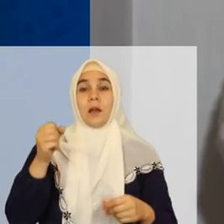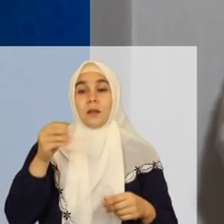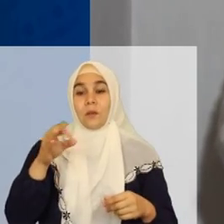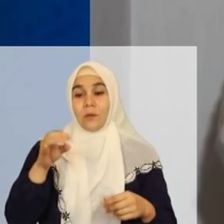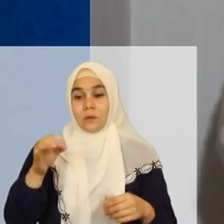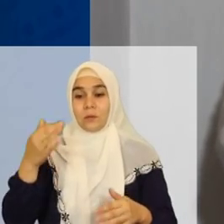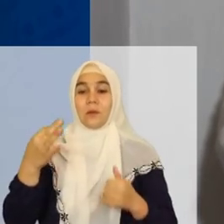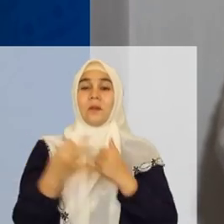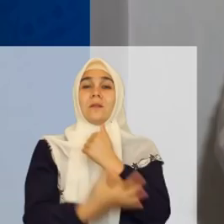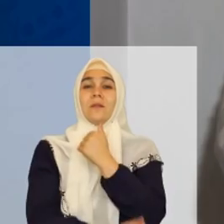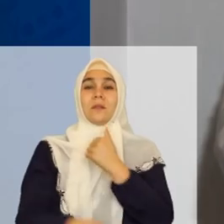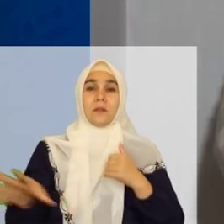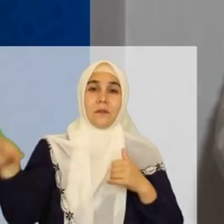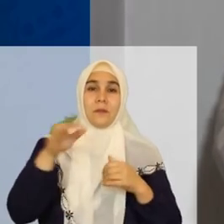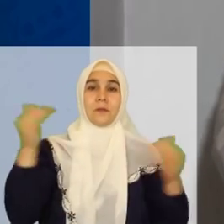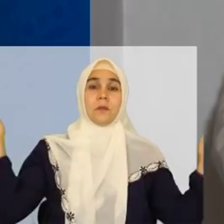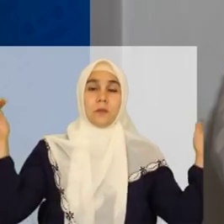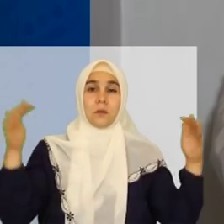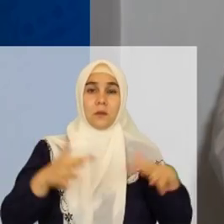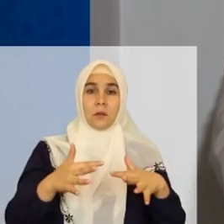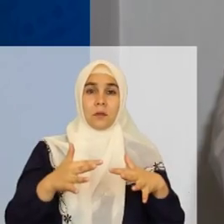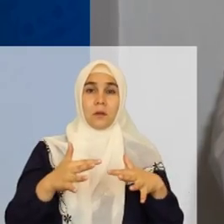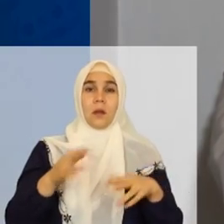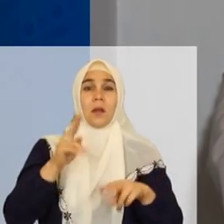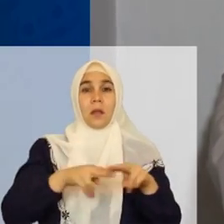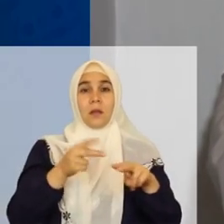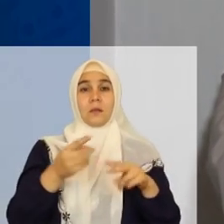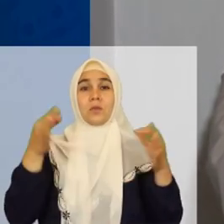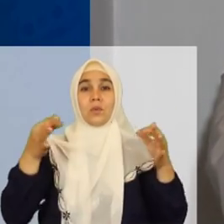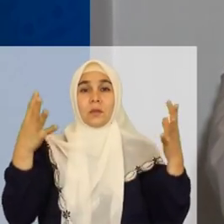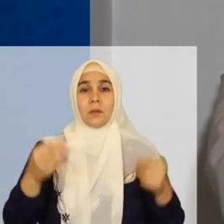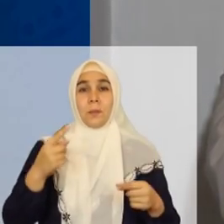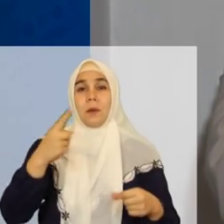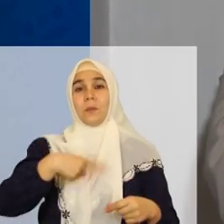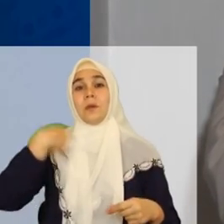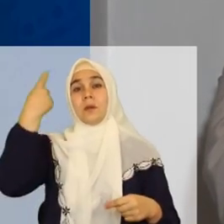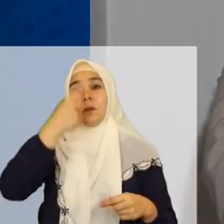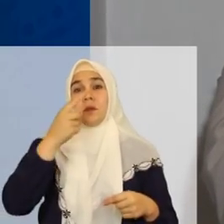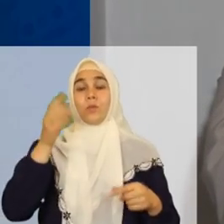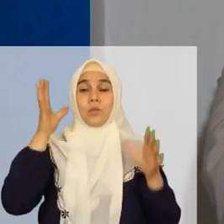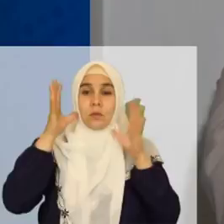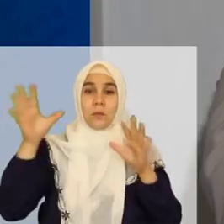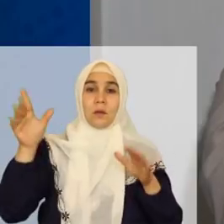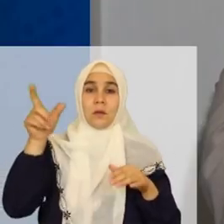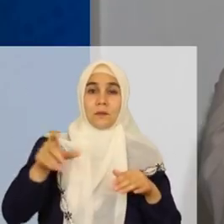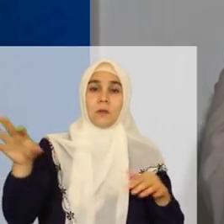tortib qiyomat qoyim bo'lguncha xaloyiq yig'iladi. Bu kichik qiyomatda bir yilda musulmonlarning vakillari